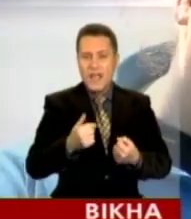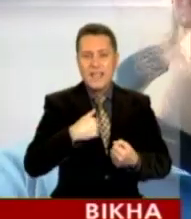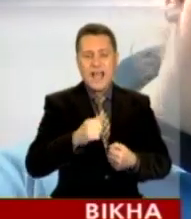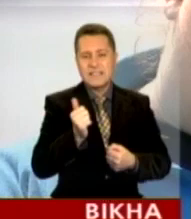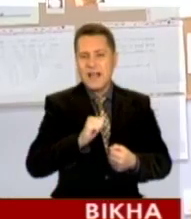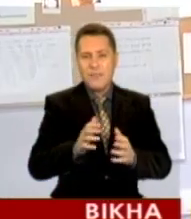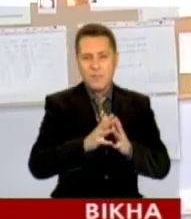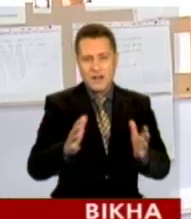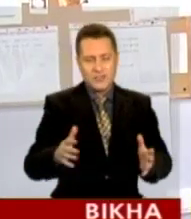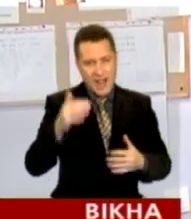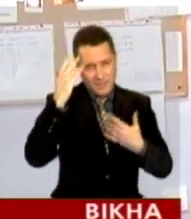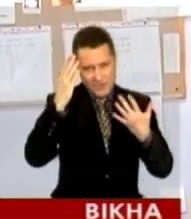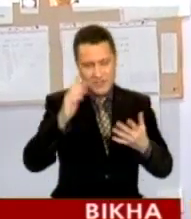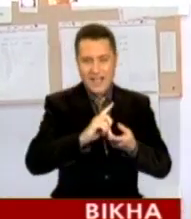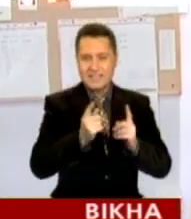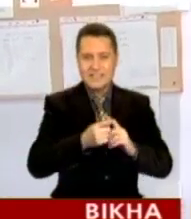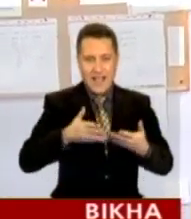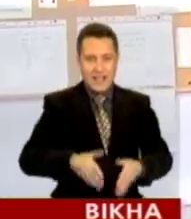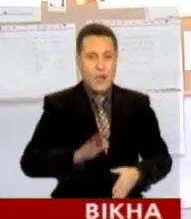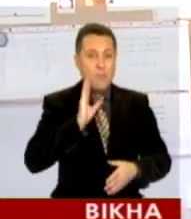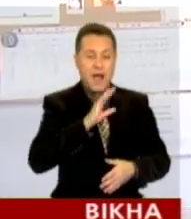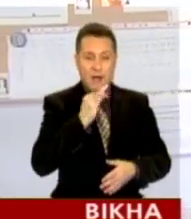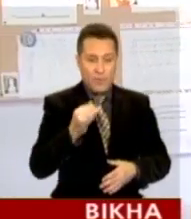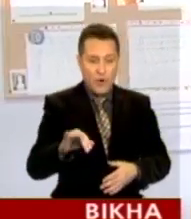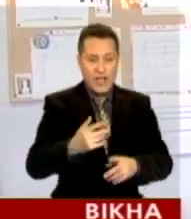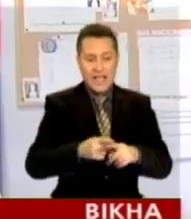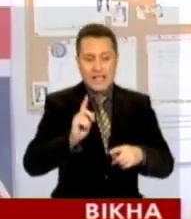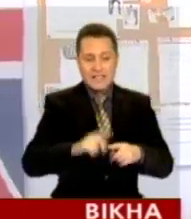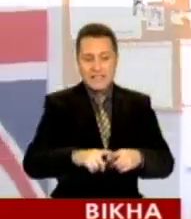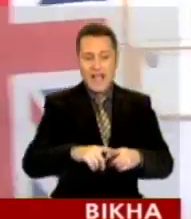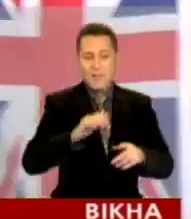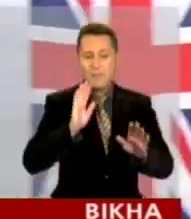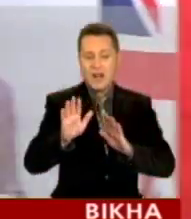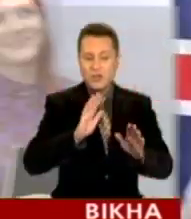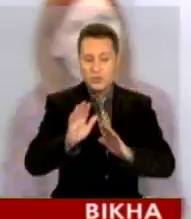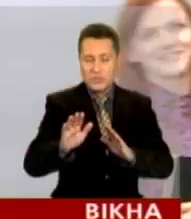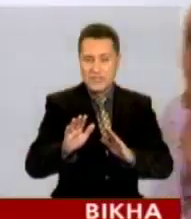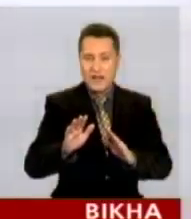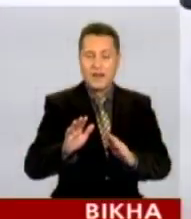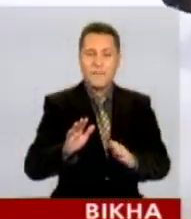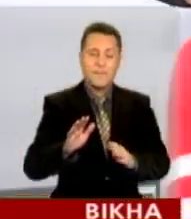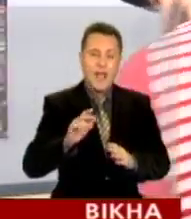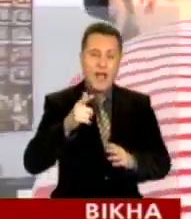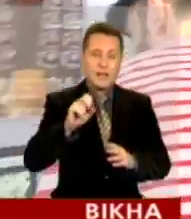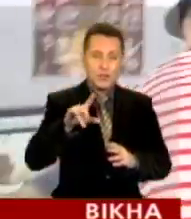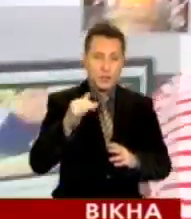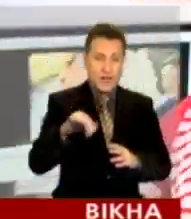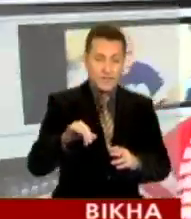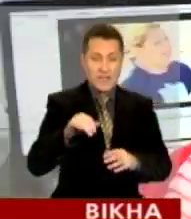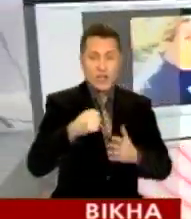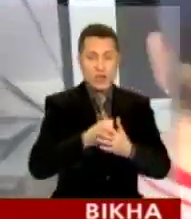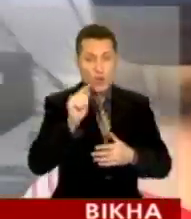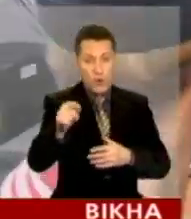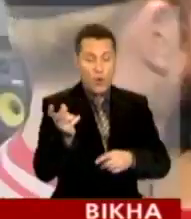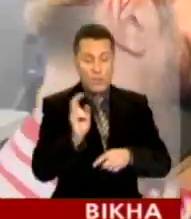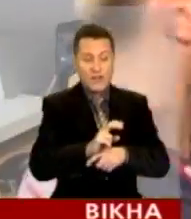найбільша мрія – стати мамою. Це Олексій Гладушевський, креативний продюсер проєкту «Зважені та щасливі» на телеканалі СТБ. Саме до нього одного дня